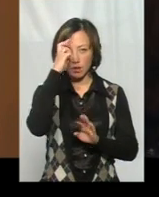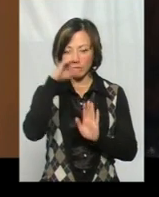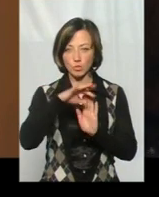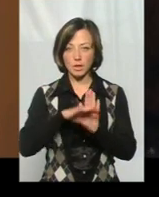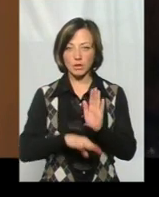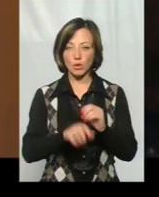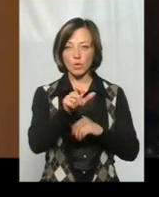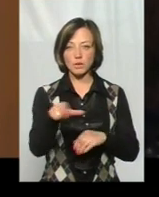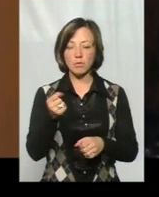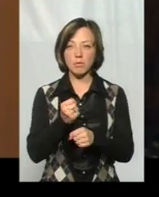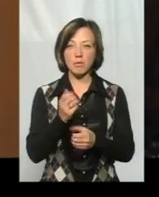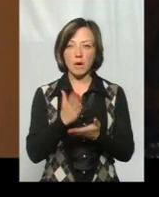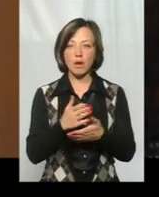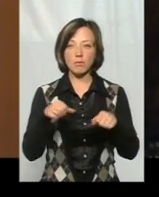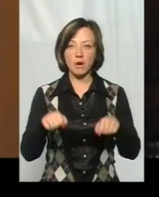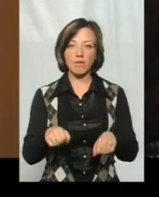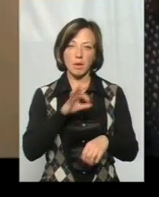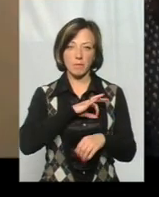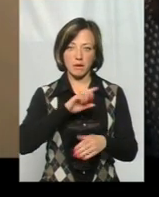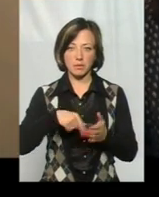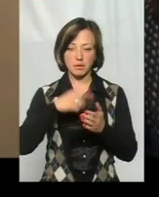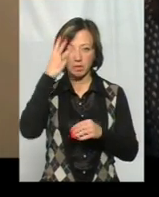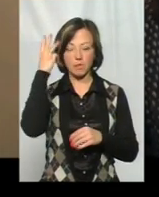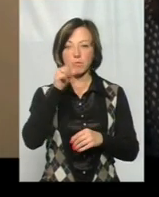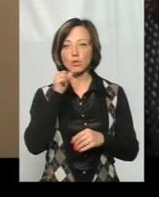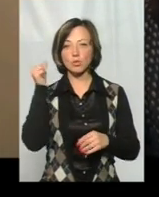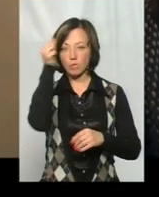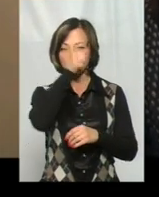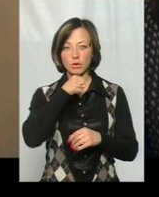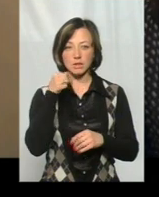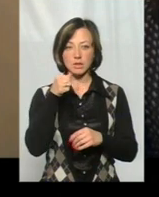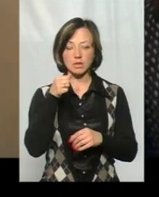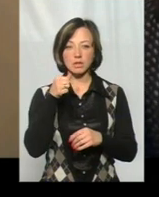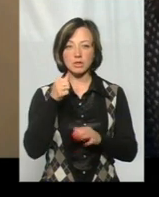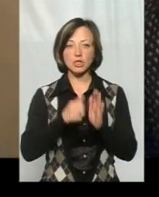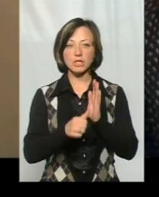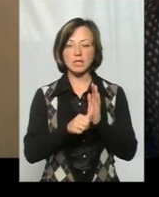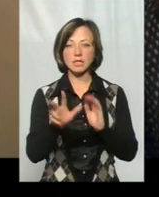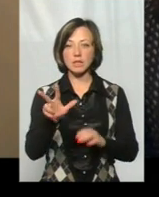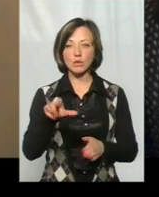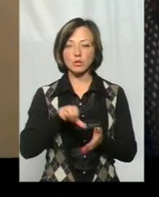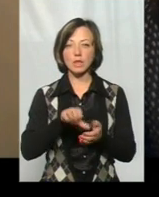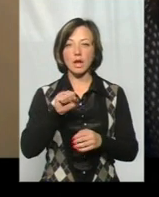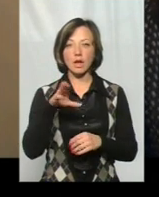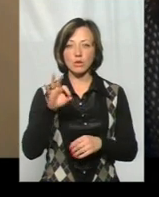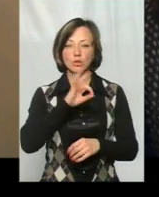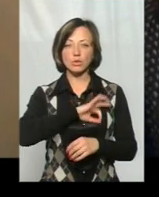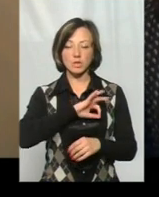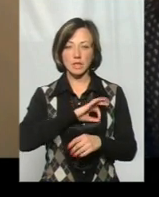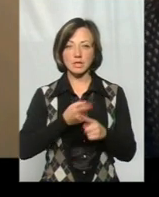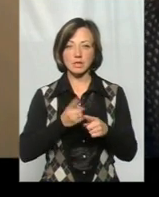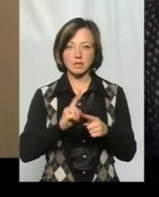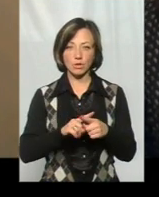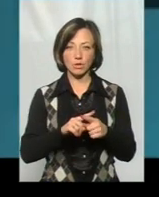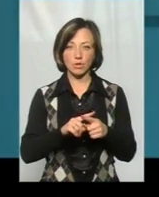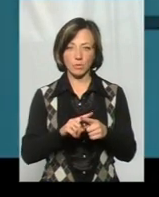осіб, які мають право на пільги міста Хмельницького. В минулому році 63 учасники АТО скористалися